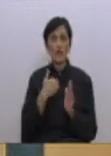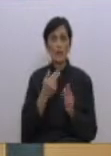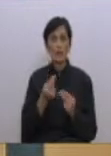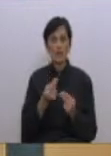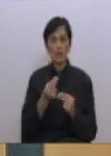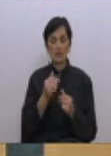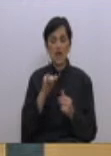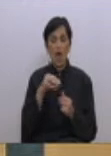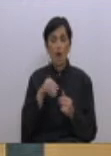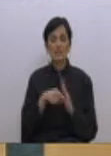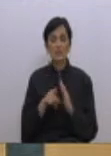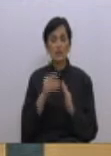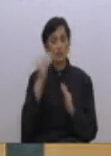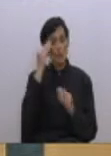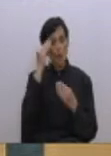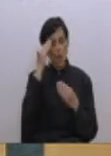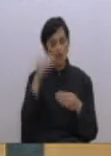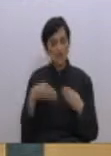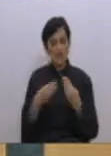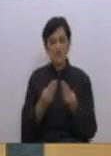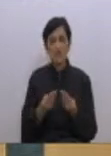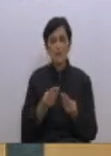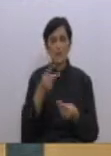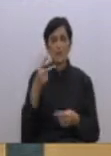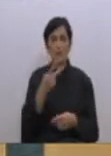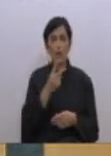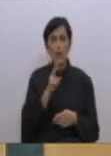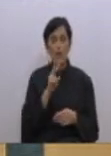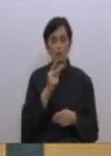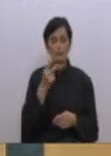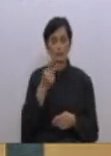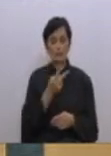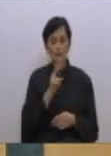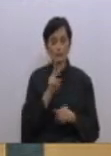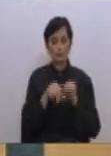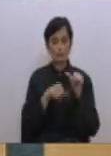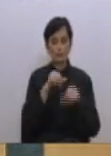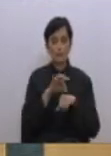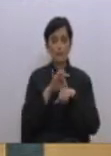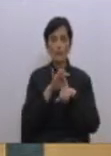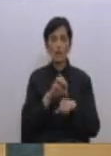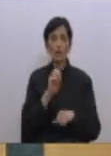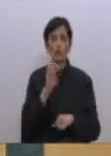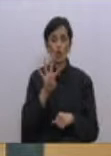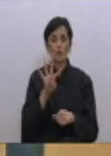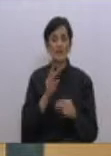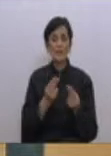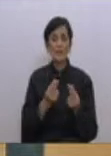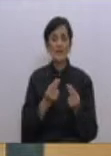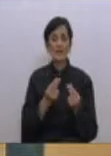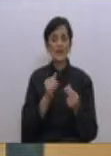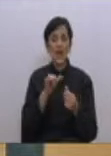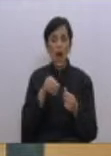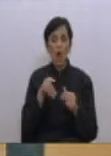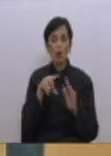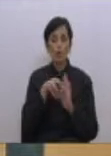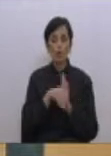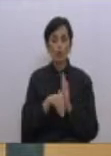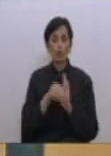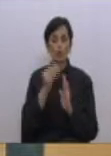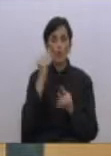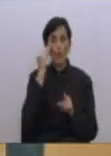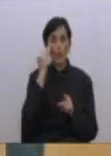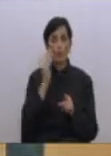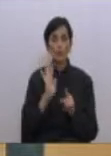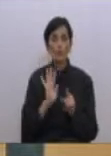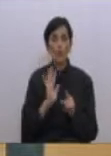ფინანსურ აუდიტებში ჩვენს მიერ. კერძოდ, 2022 წელს ჩატარებული 14 ფინანსური აუდიტიდან უპირობო მოსაზრება